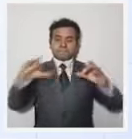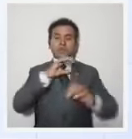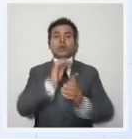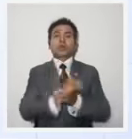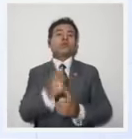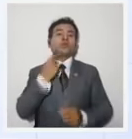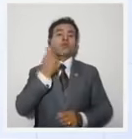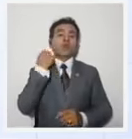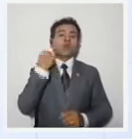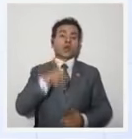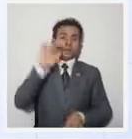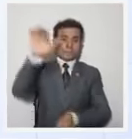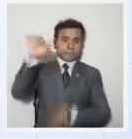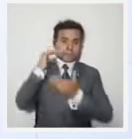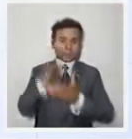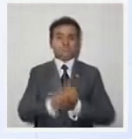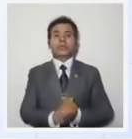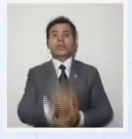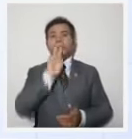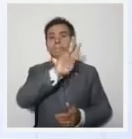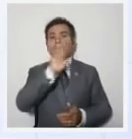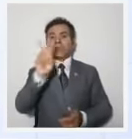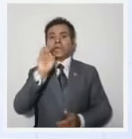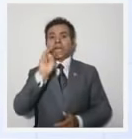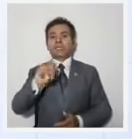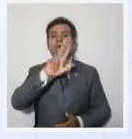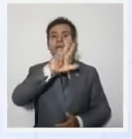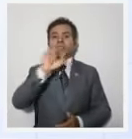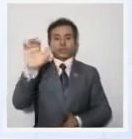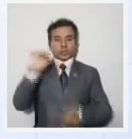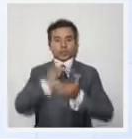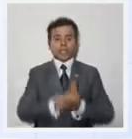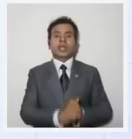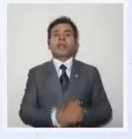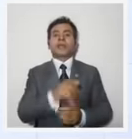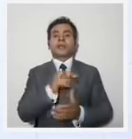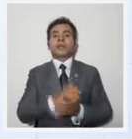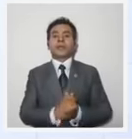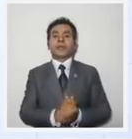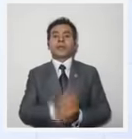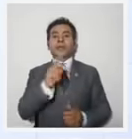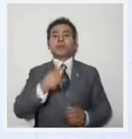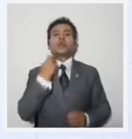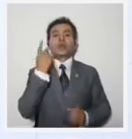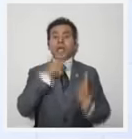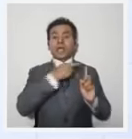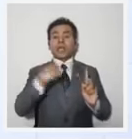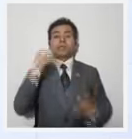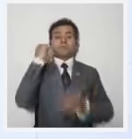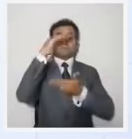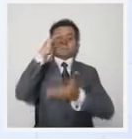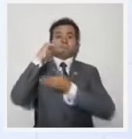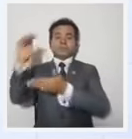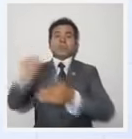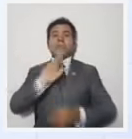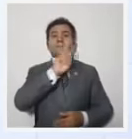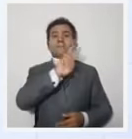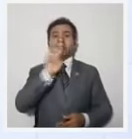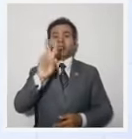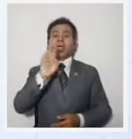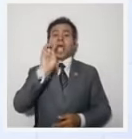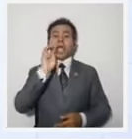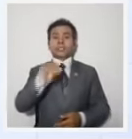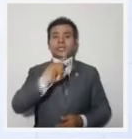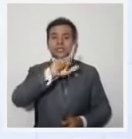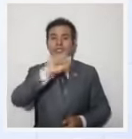ব্যক্তিগত সুরক্ষা সামগ্রী, এই তথ্যটা আমরা কেন্দ্রীয় ঔষধাগার থেকে পেয়েছি। 24 ঘন্টায় সংগৃহীত হয়েছে